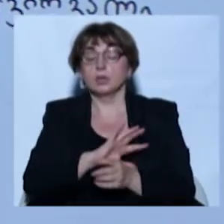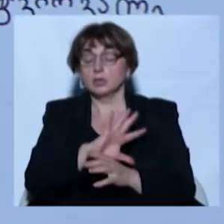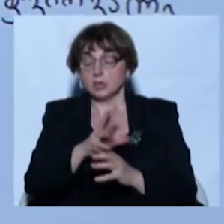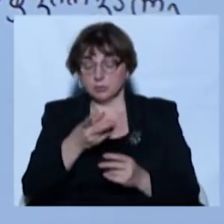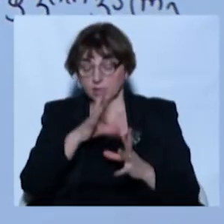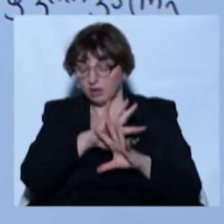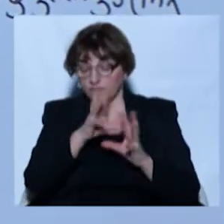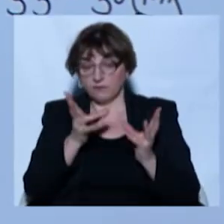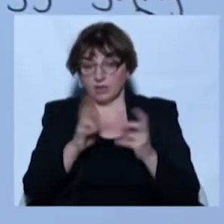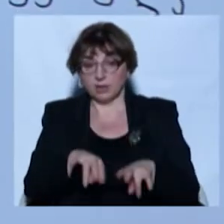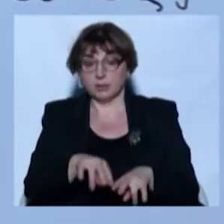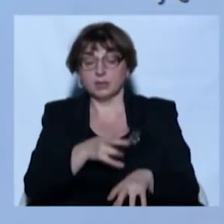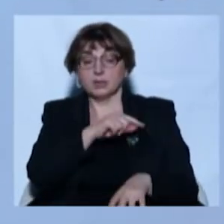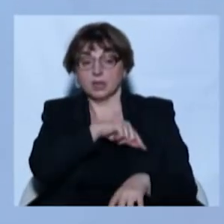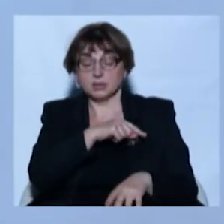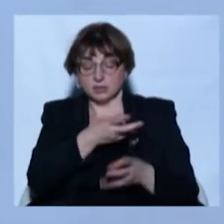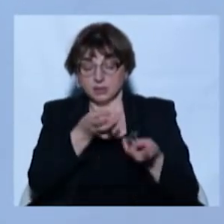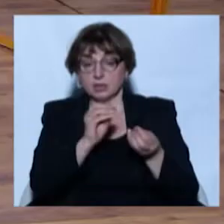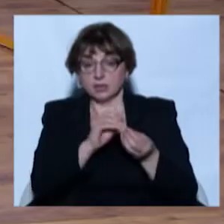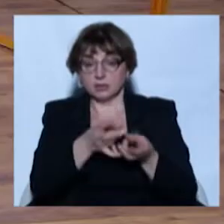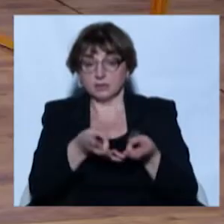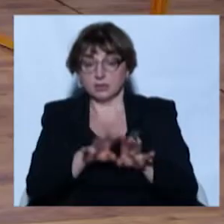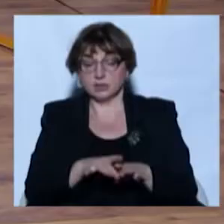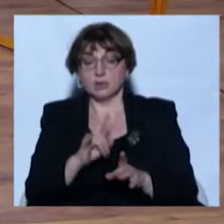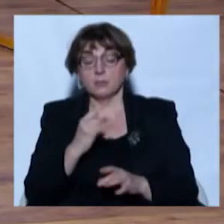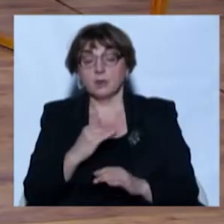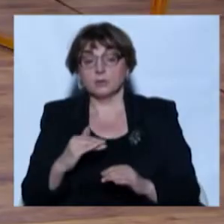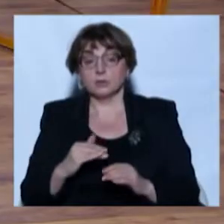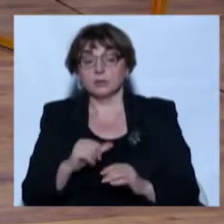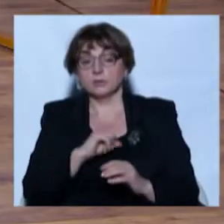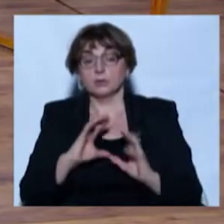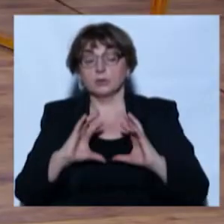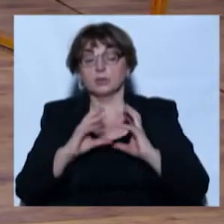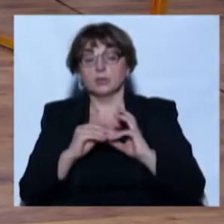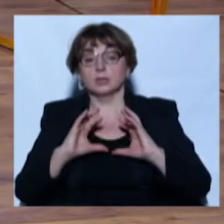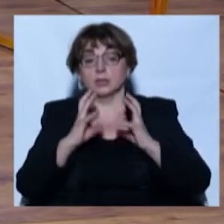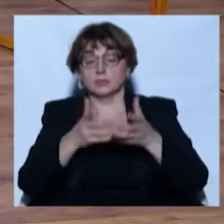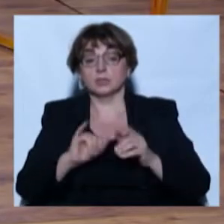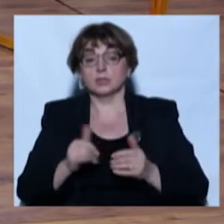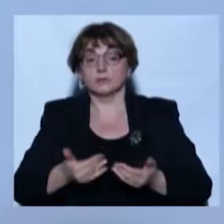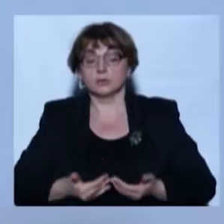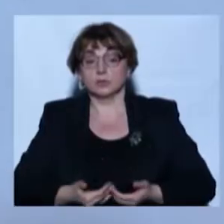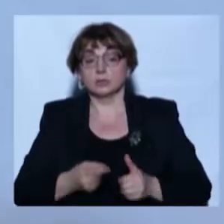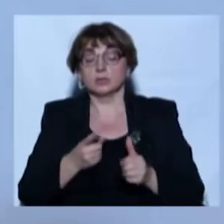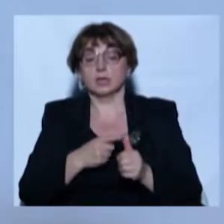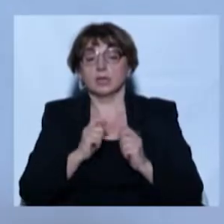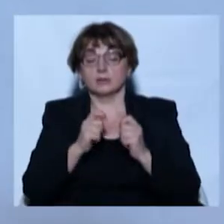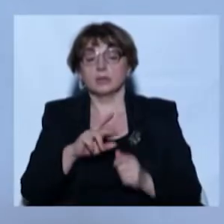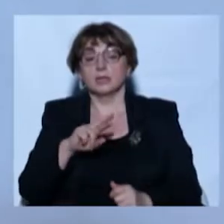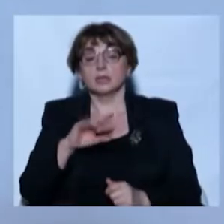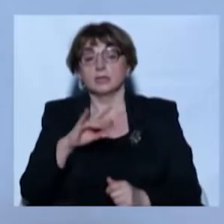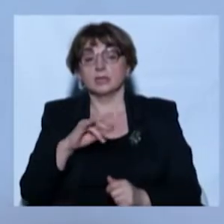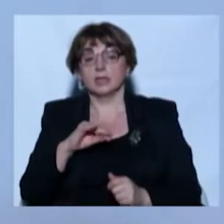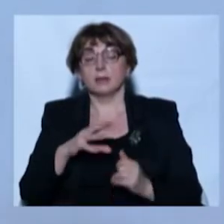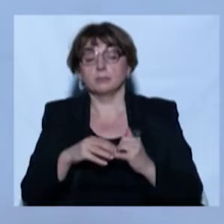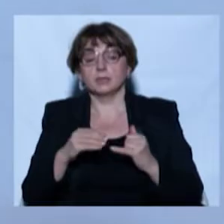ყველათვისება უცვლელად დარჩება. ბავშვებო, პლანეტა, რომელზეც ჩვენ ვცხოვრობთ, თქვენ იცით, რომ ქვია დედამიწა.